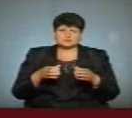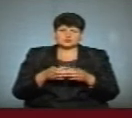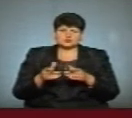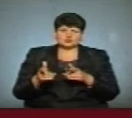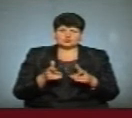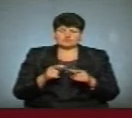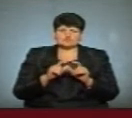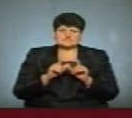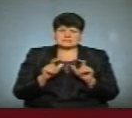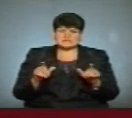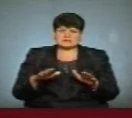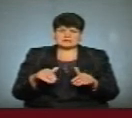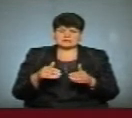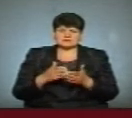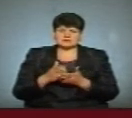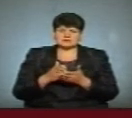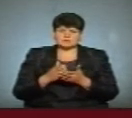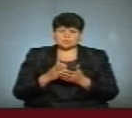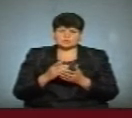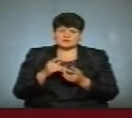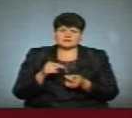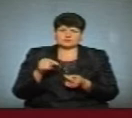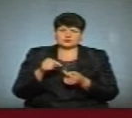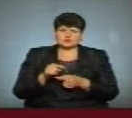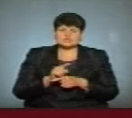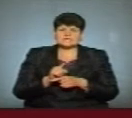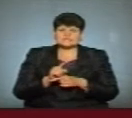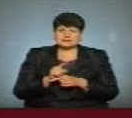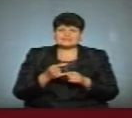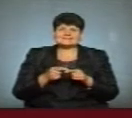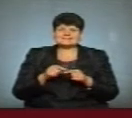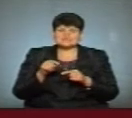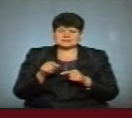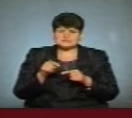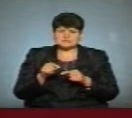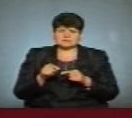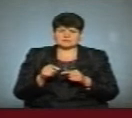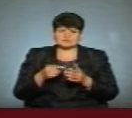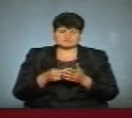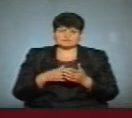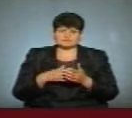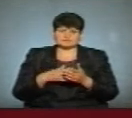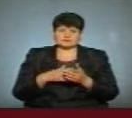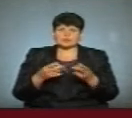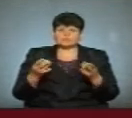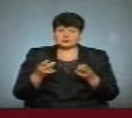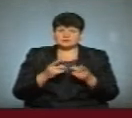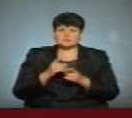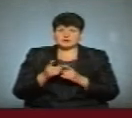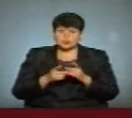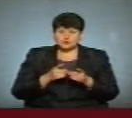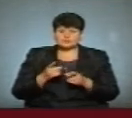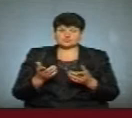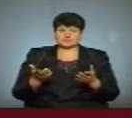готовності закладів надавати послуги відповідно до стандарту за саме цими визначеними тарифами. Потрібно реорганізовуватися